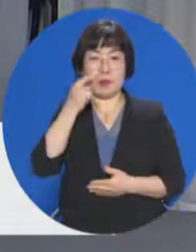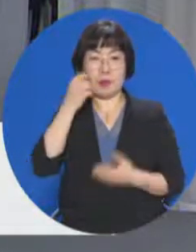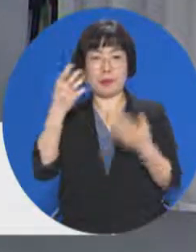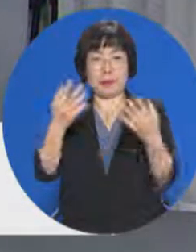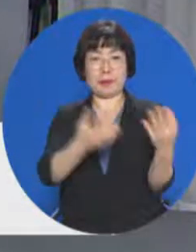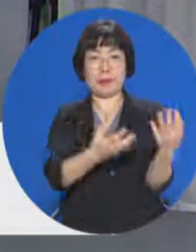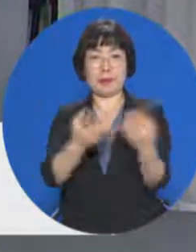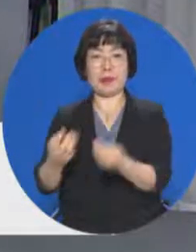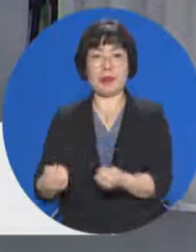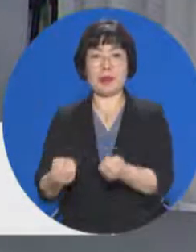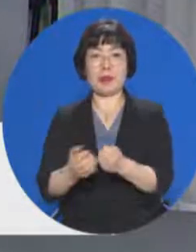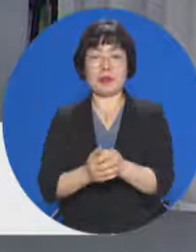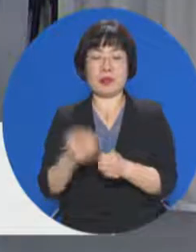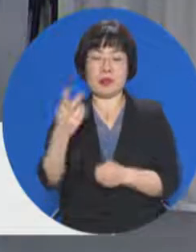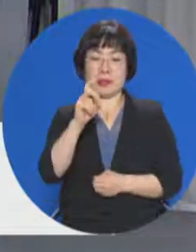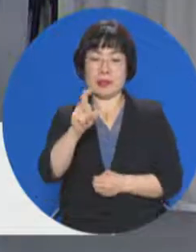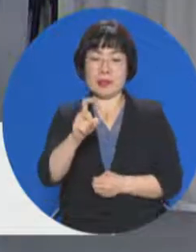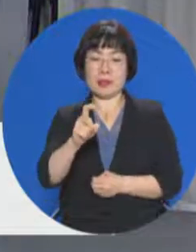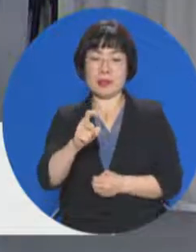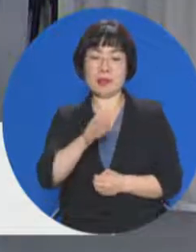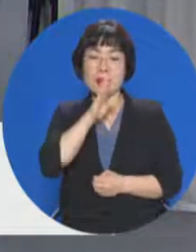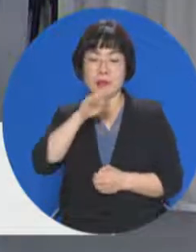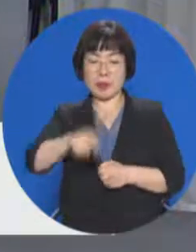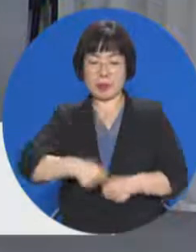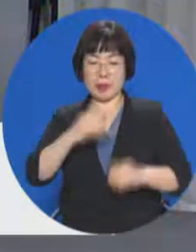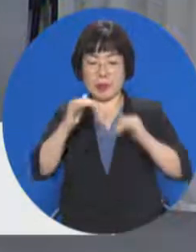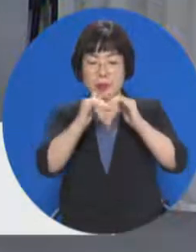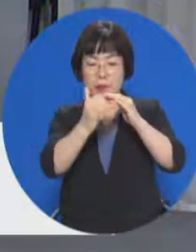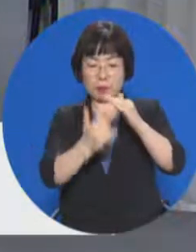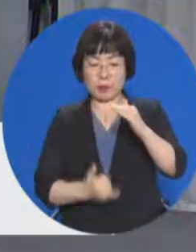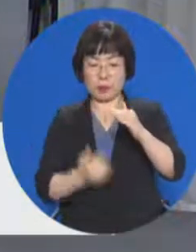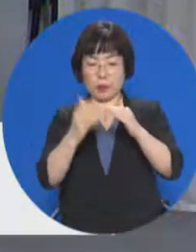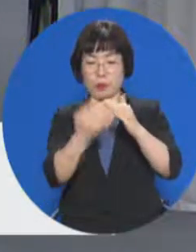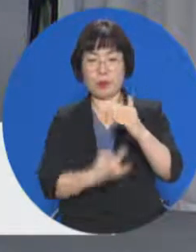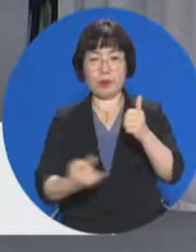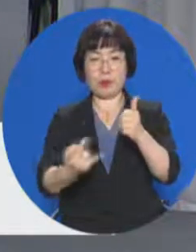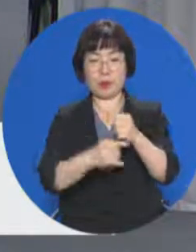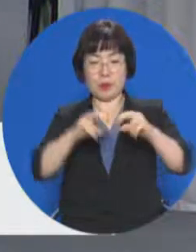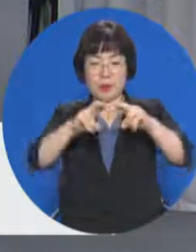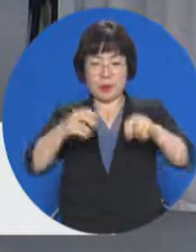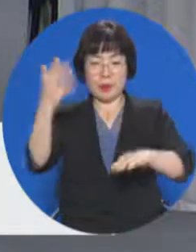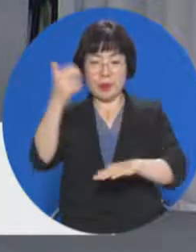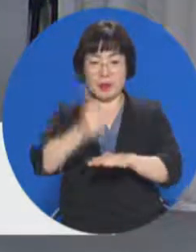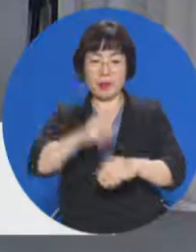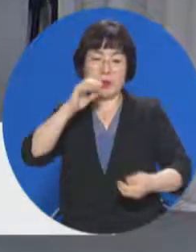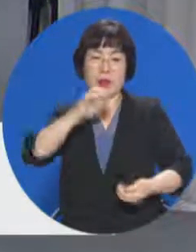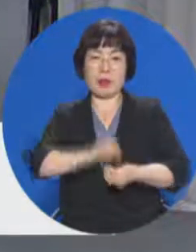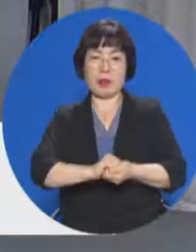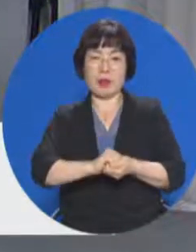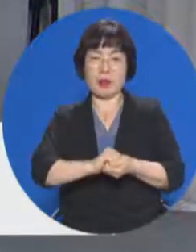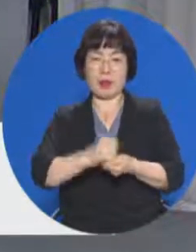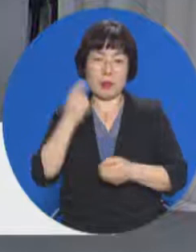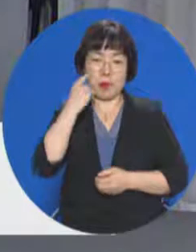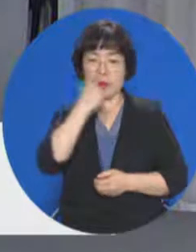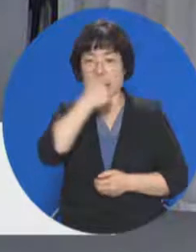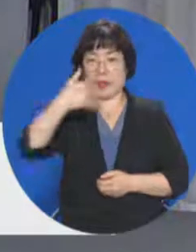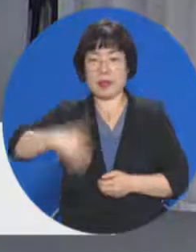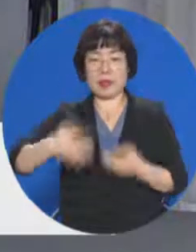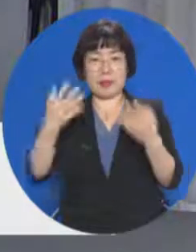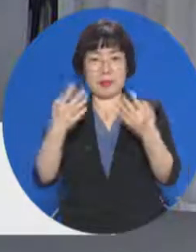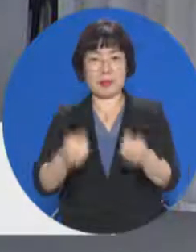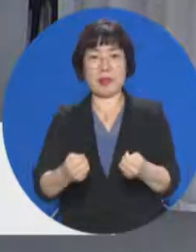계십니다. 2010년 진화위가 피해 사례를 조사했지만 여러 가지 한계로 인해 밝혀지지 않은 죽음들이 많은